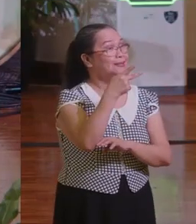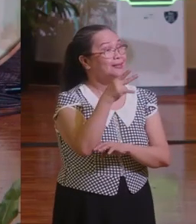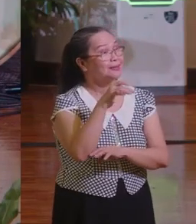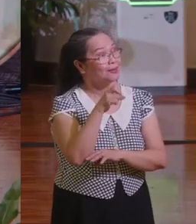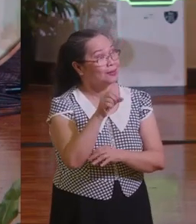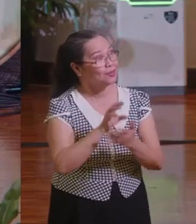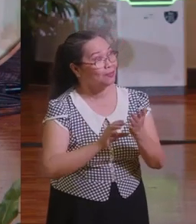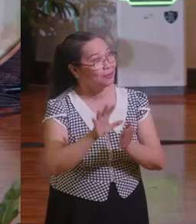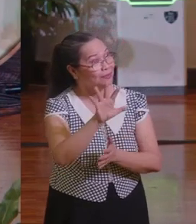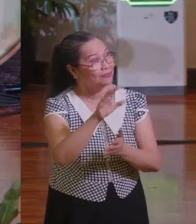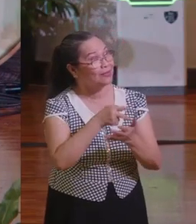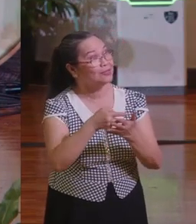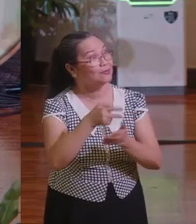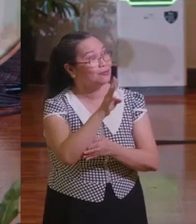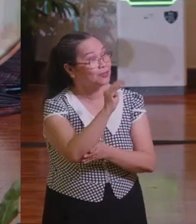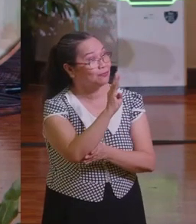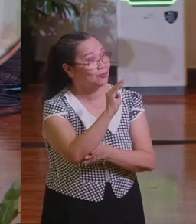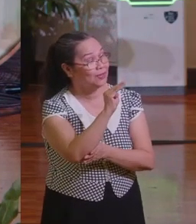5 verse 14,